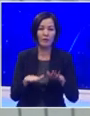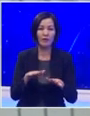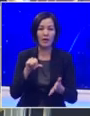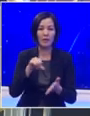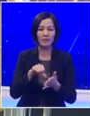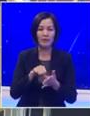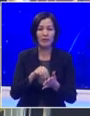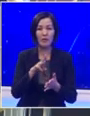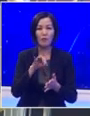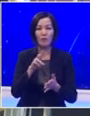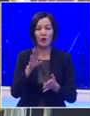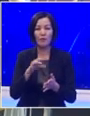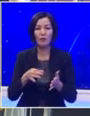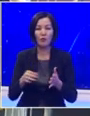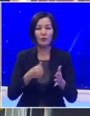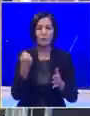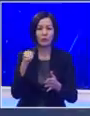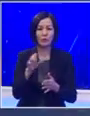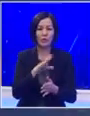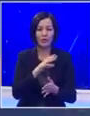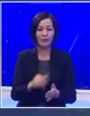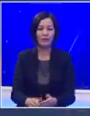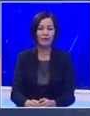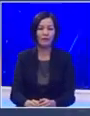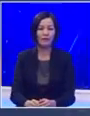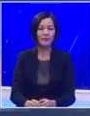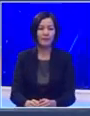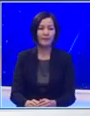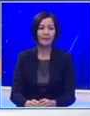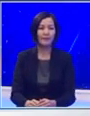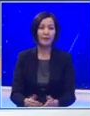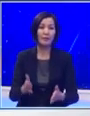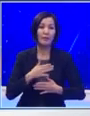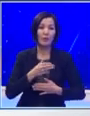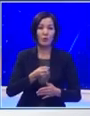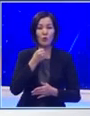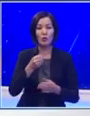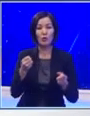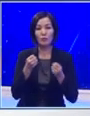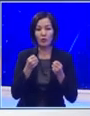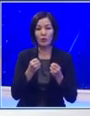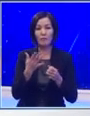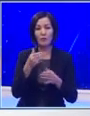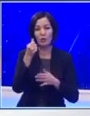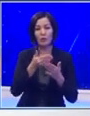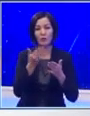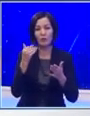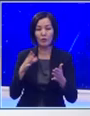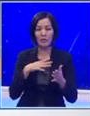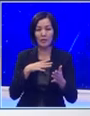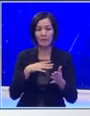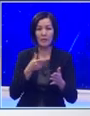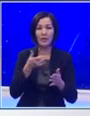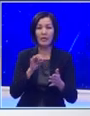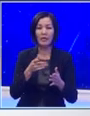түскен Мухаммед Багир облыс чемпионы атанды. Начинал я с грэпплинга. Мен үлкен спортқа 5 жыл бұрын келгенмін. Алдымен грэпплингпен